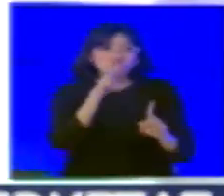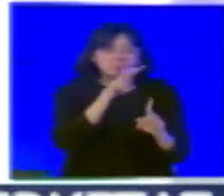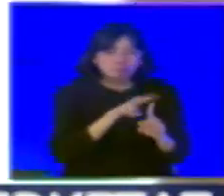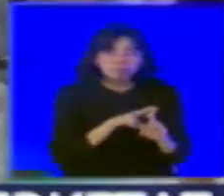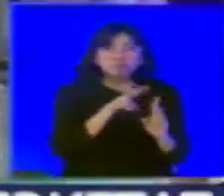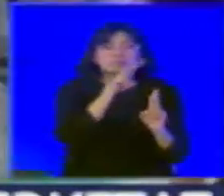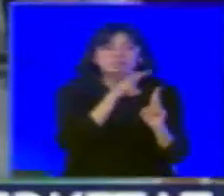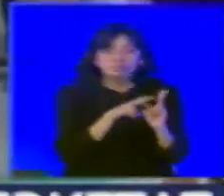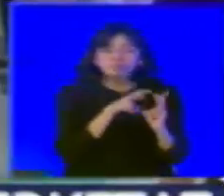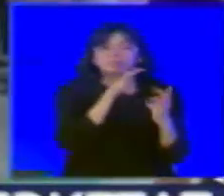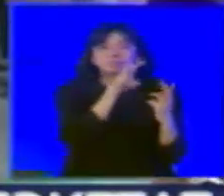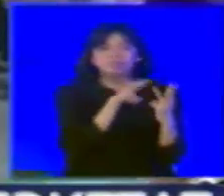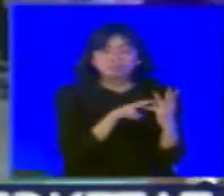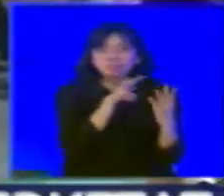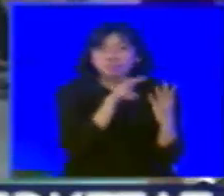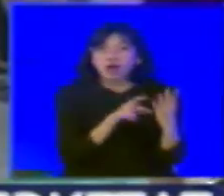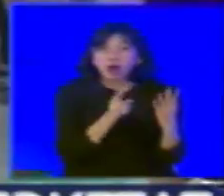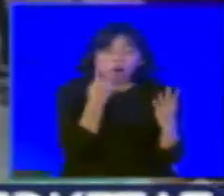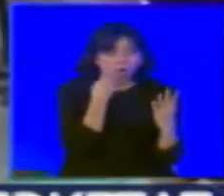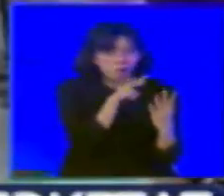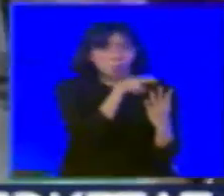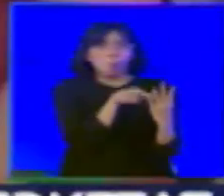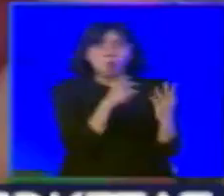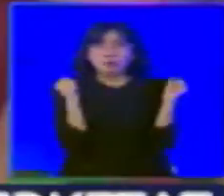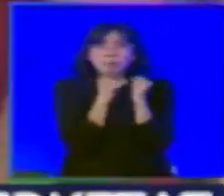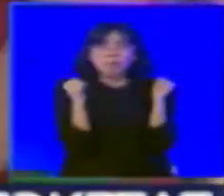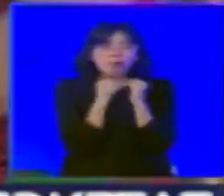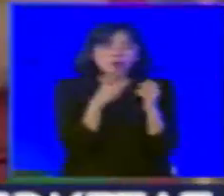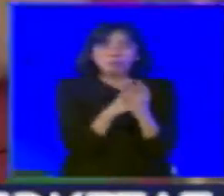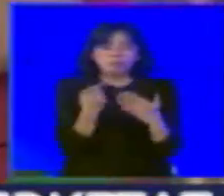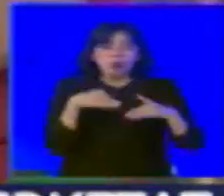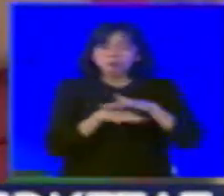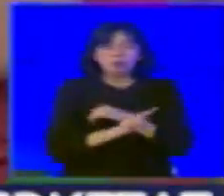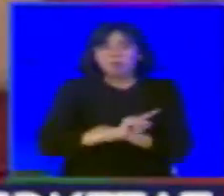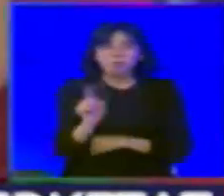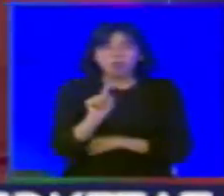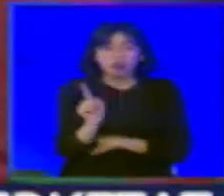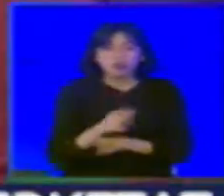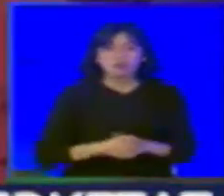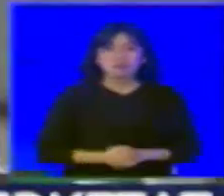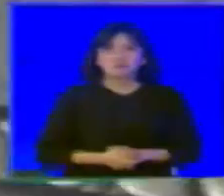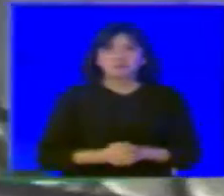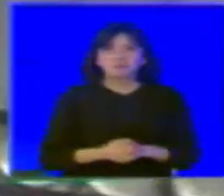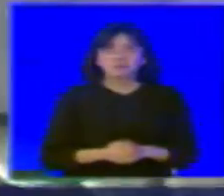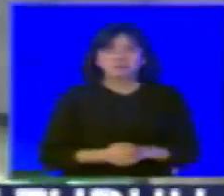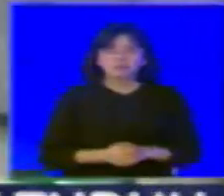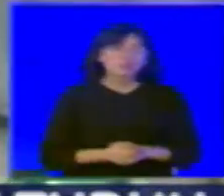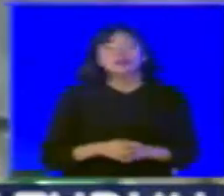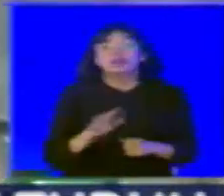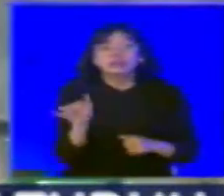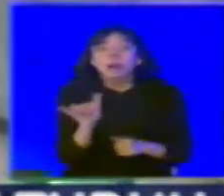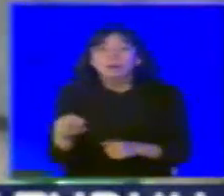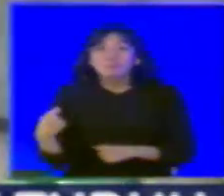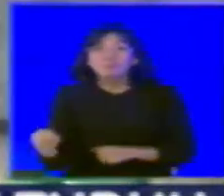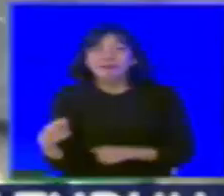harus melalui pengecekan suhu tubuh, dan jika terdeteksi mengalami demam, tidak diperkenankan masuk istana. Tak terkecuali para